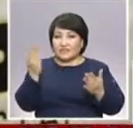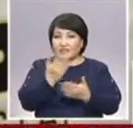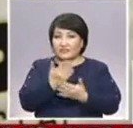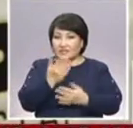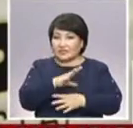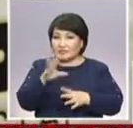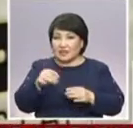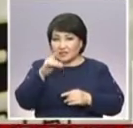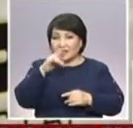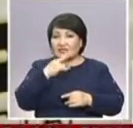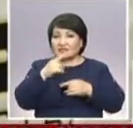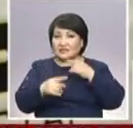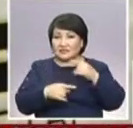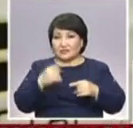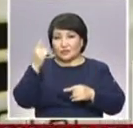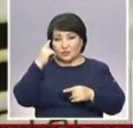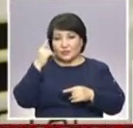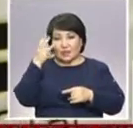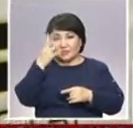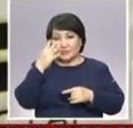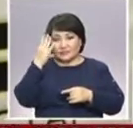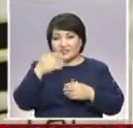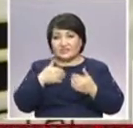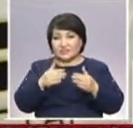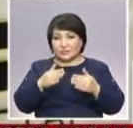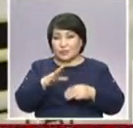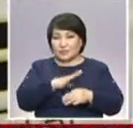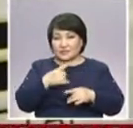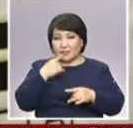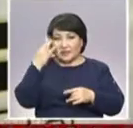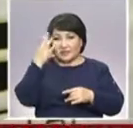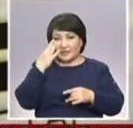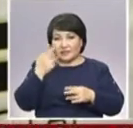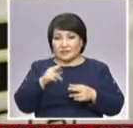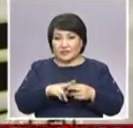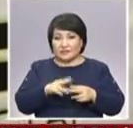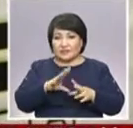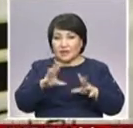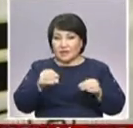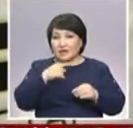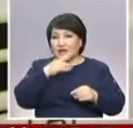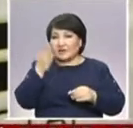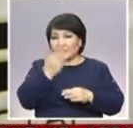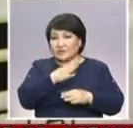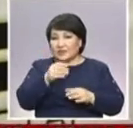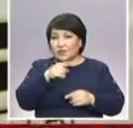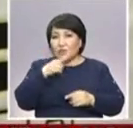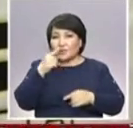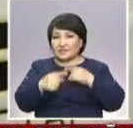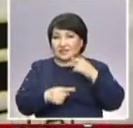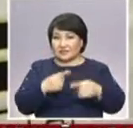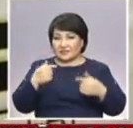қазақ тілінде шықса екен деп армандаймыз. Өйткені біз байқамайда кетеміз, барлық фильмдер орыс тілінде шығып жатыр. Олардың барлығы